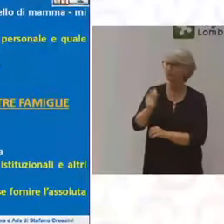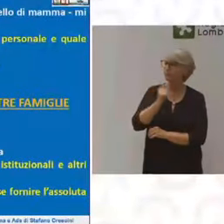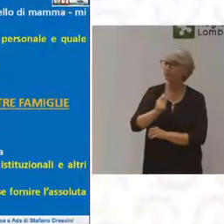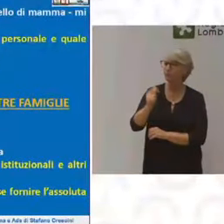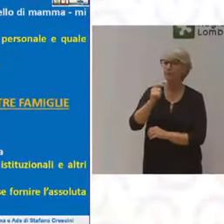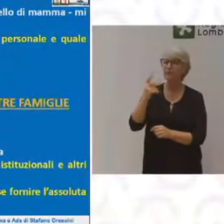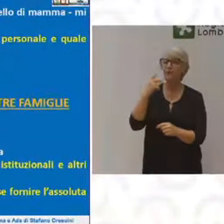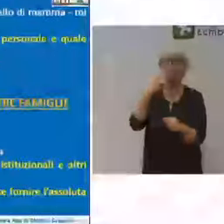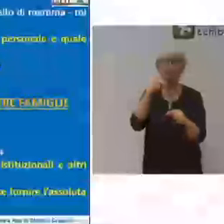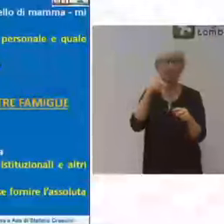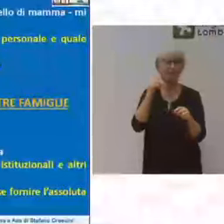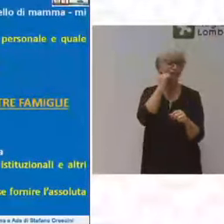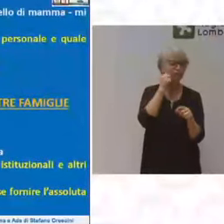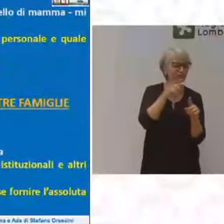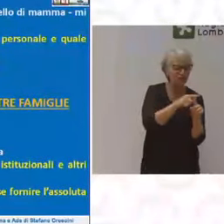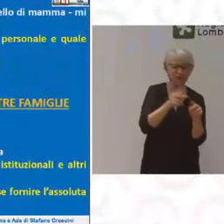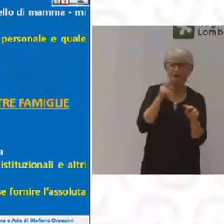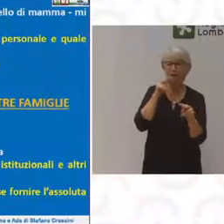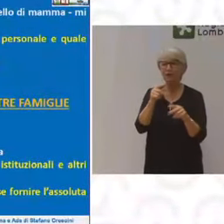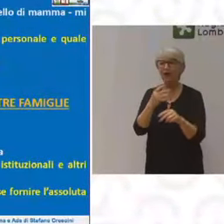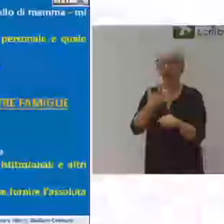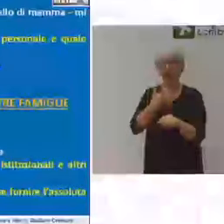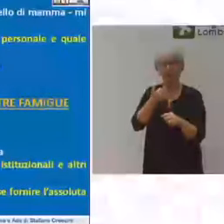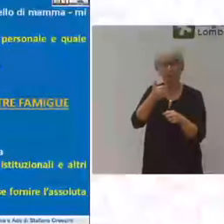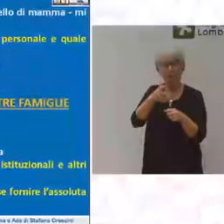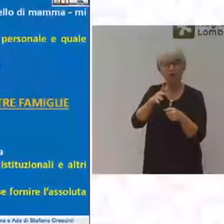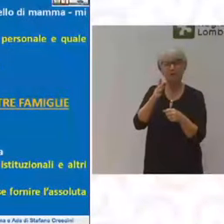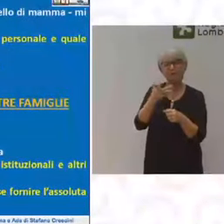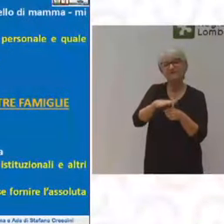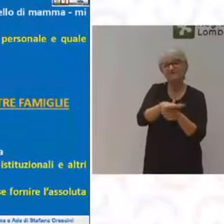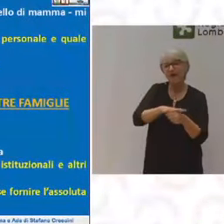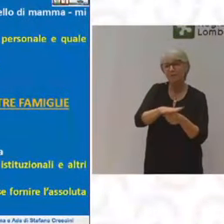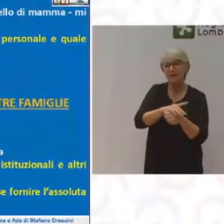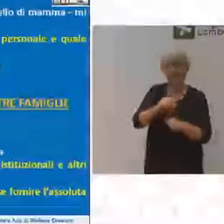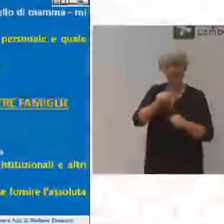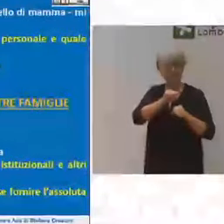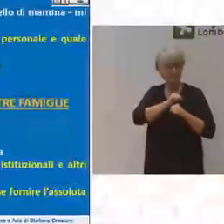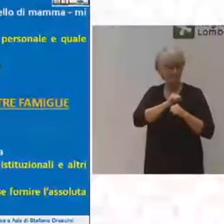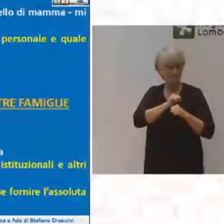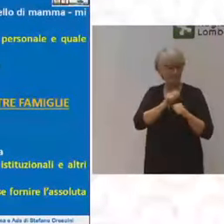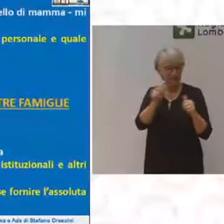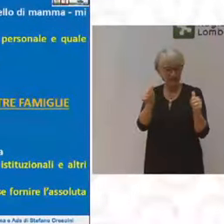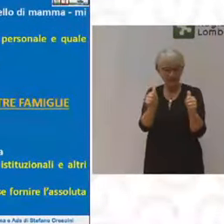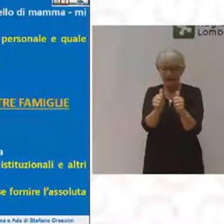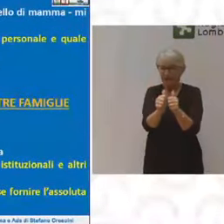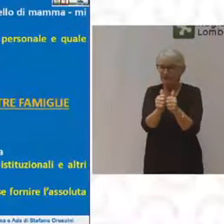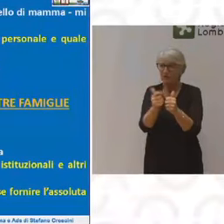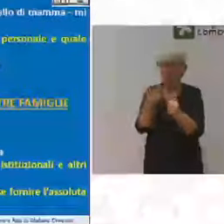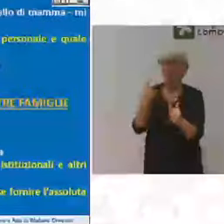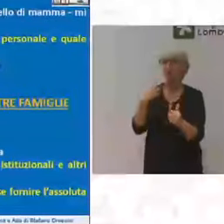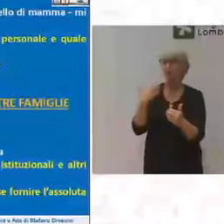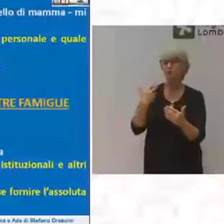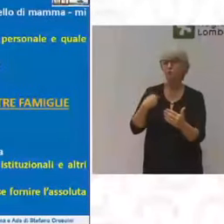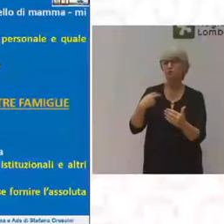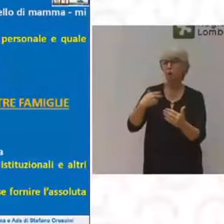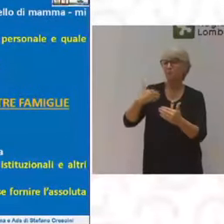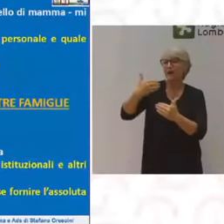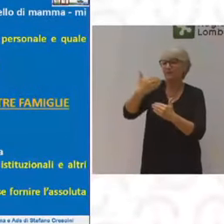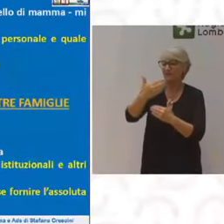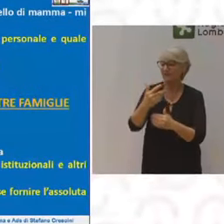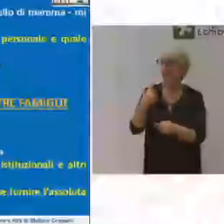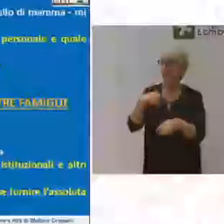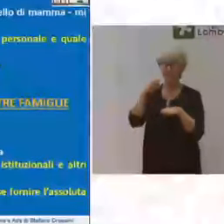sguardo genitoriale e familiare, avere un familiare fidato che sopravvivesse a tutti. Inoltre la mia esperienza poteva essere di